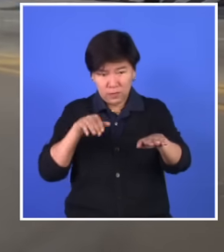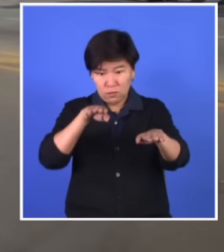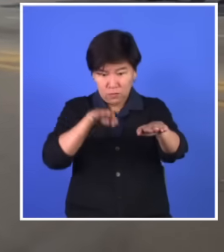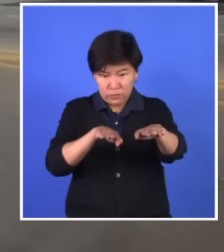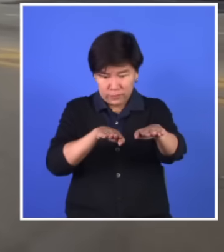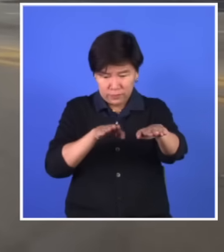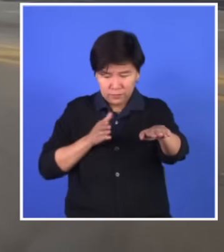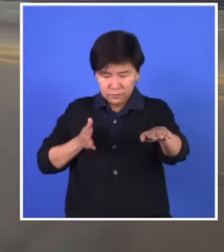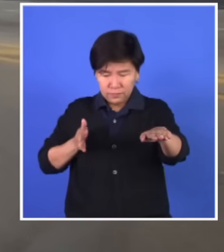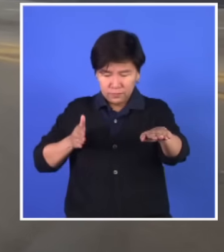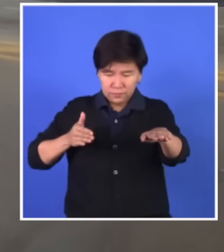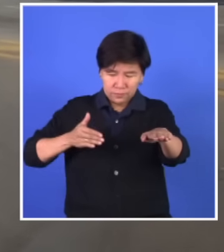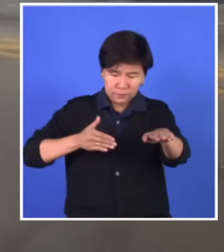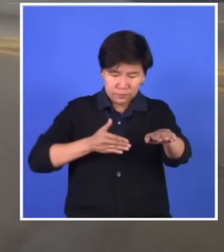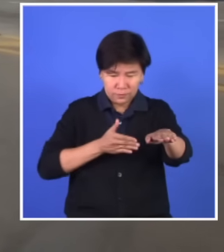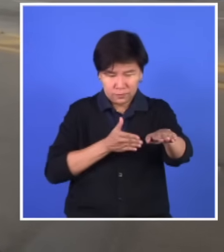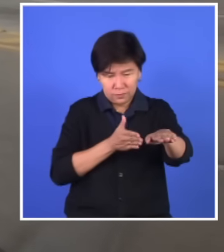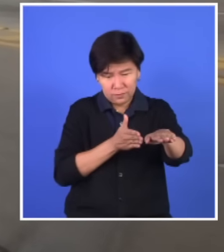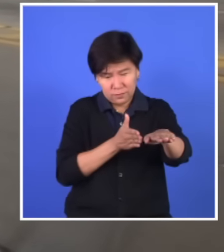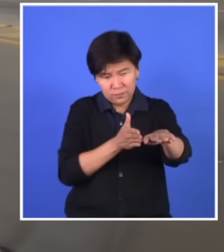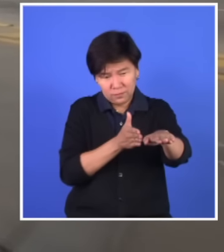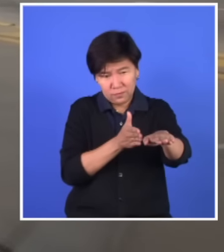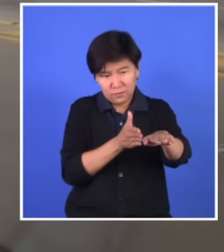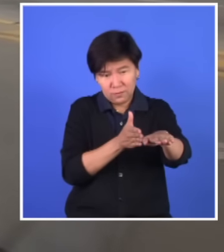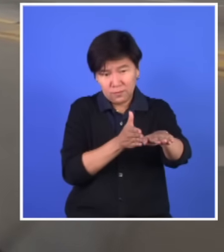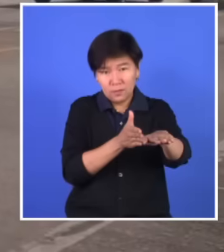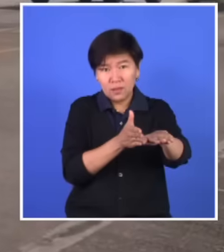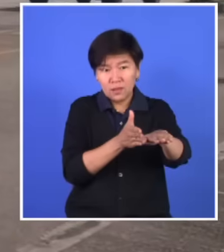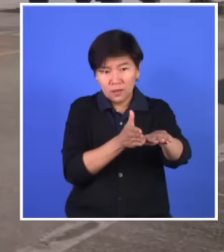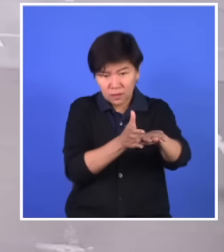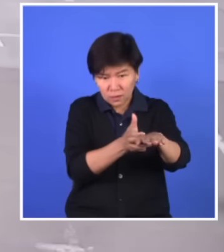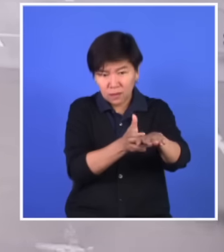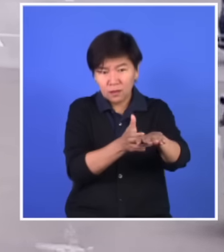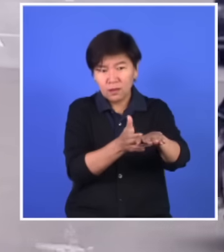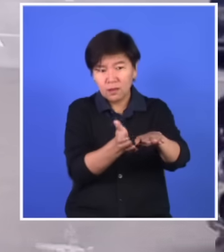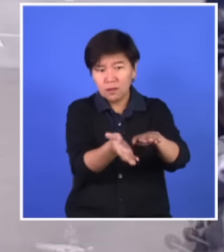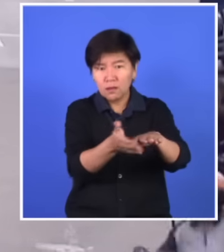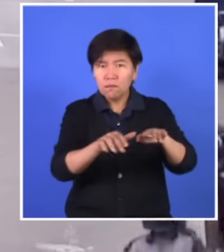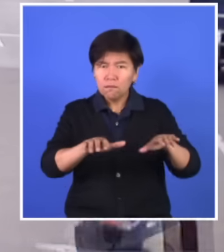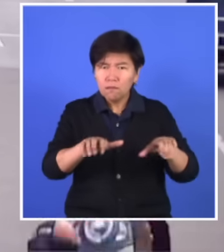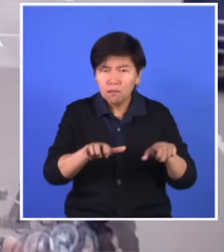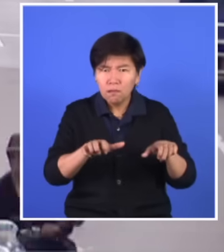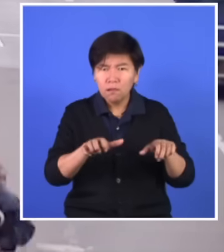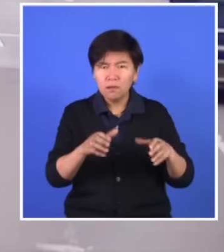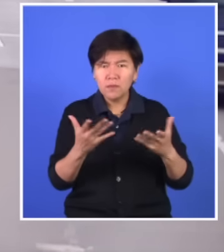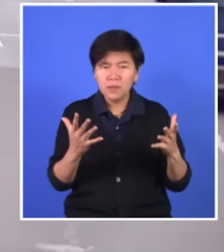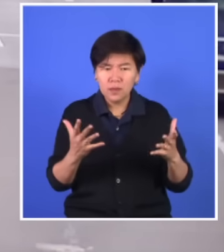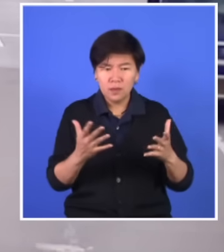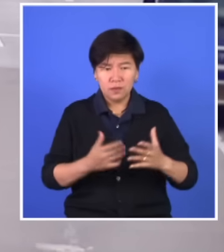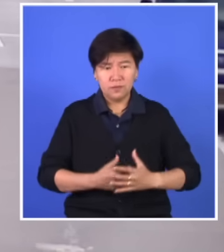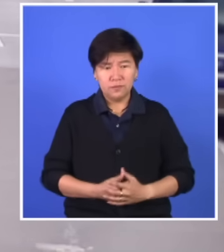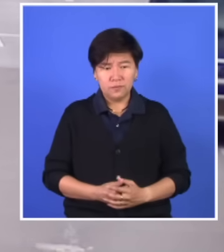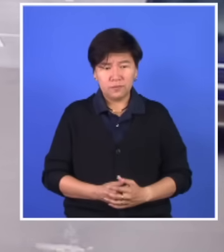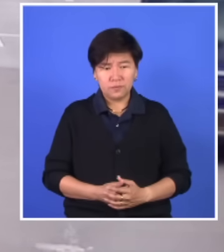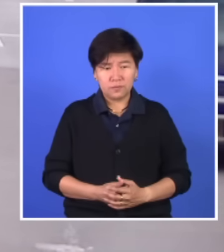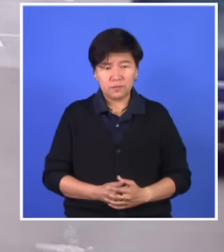จอดอยู่นะฮะแล้วก็เบียกมาทางซ้ายนะครับระยะที่เขาติดไฟแดงอยู่แต่ว่าไม่เบรกหรือเบรกไม่ทันดูนะฮะมาแบบนี้เบรกอยู่นะครับเห็น